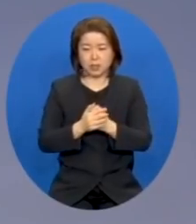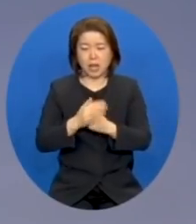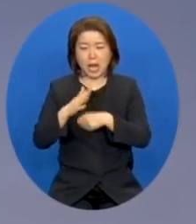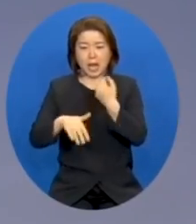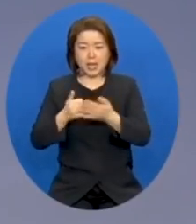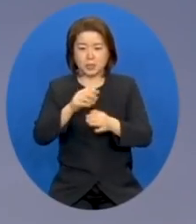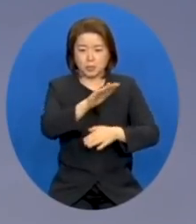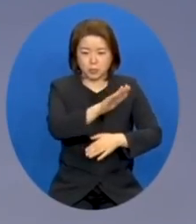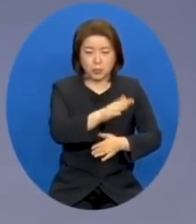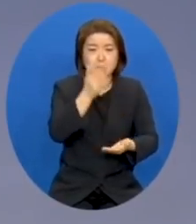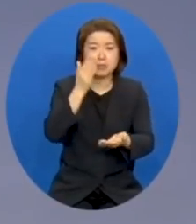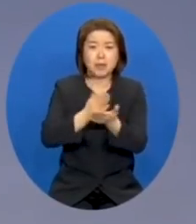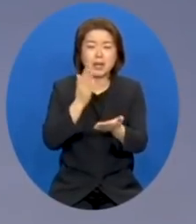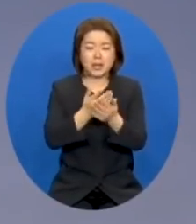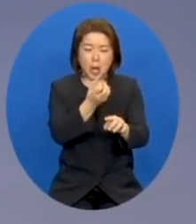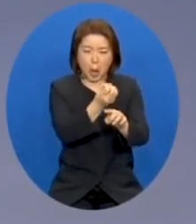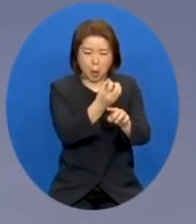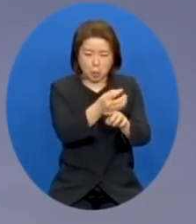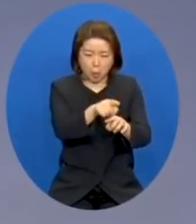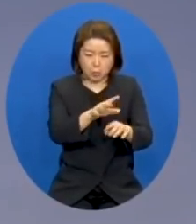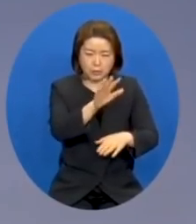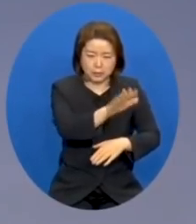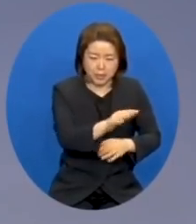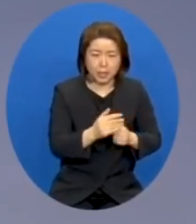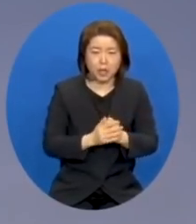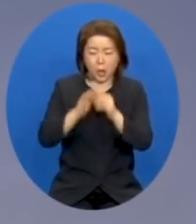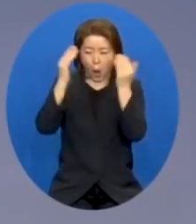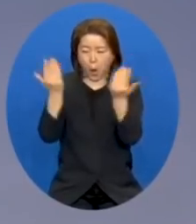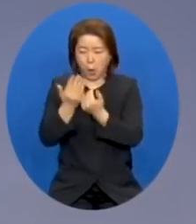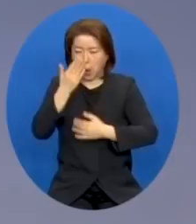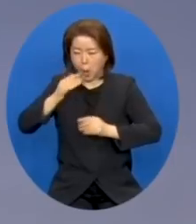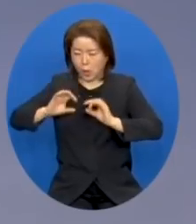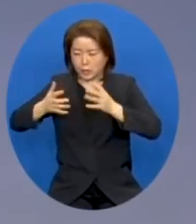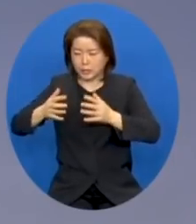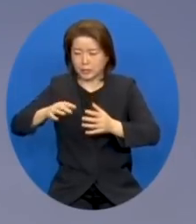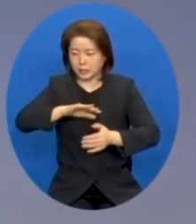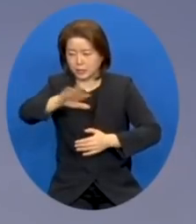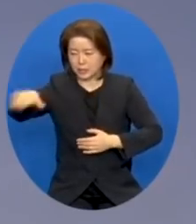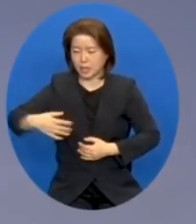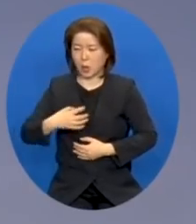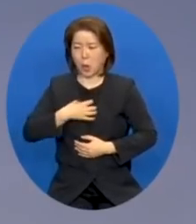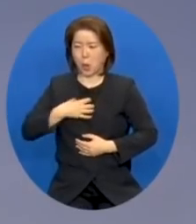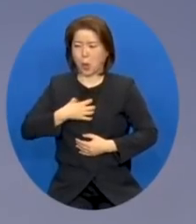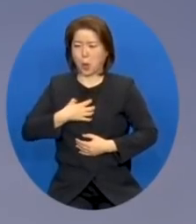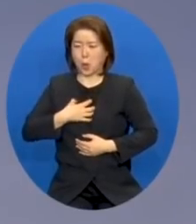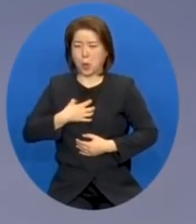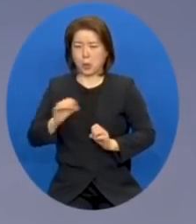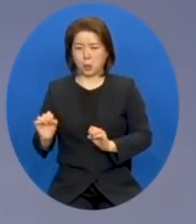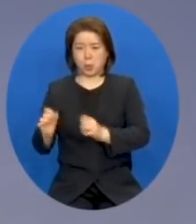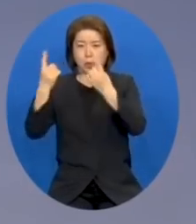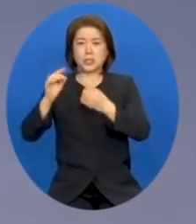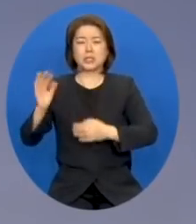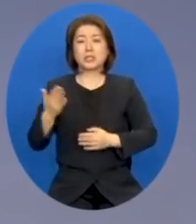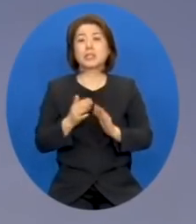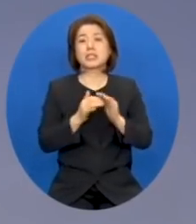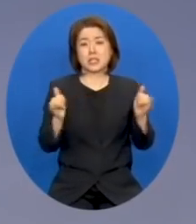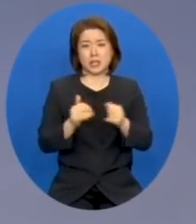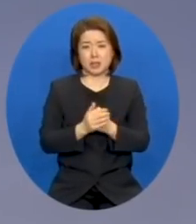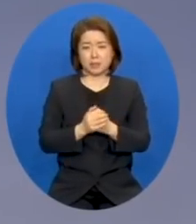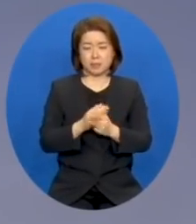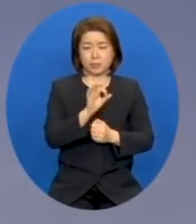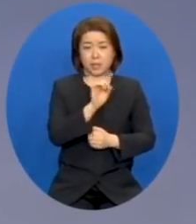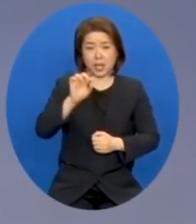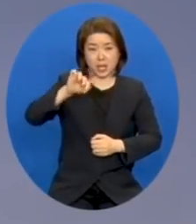댔다가 오온 이스라엘의 큰 위기를 맞도록 했던 장본인 입니다 아골